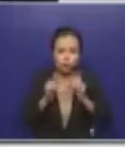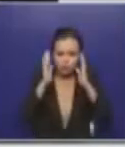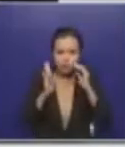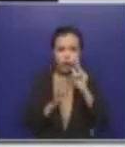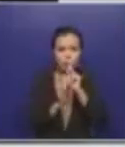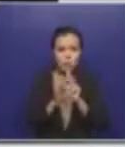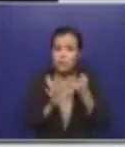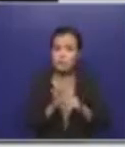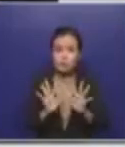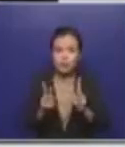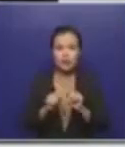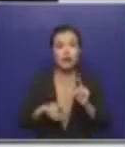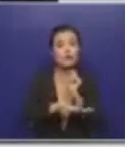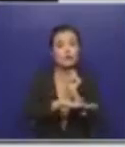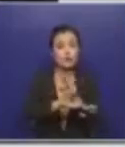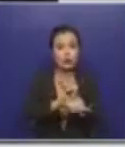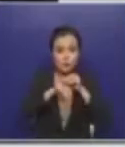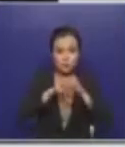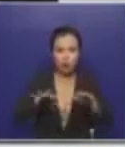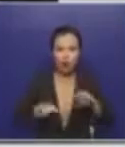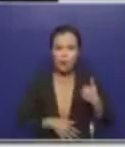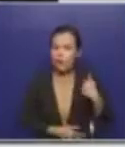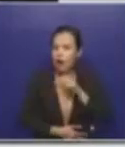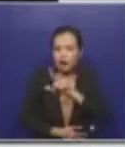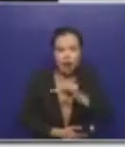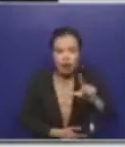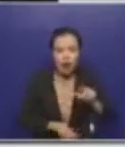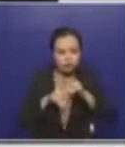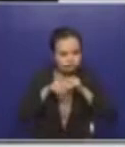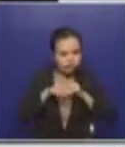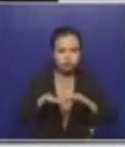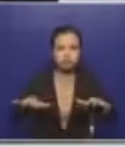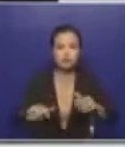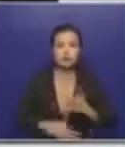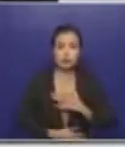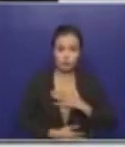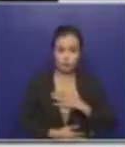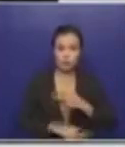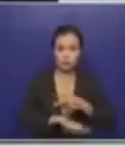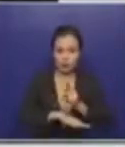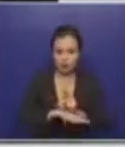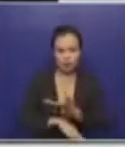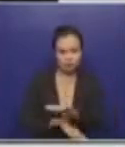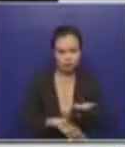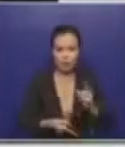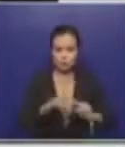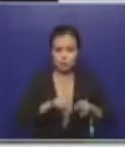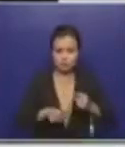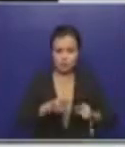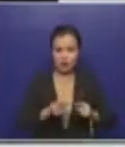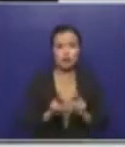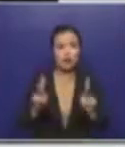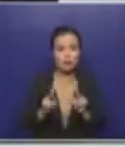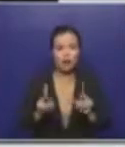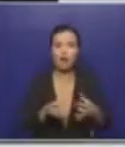ก็คือในโซเชียลมีเดียมีอีกไม่รู้กี่ล้านๆครับผมท่านประธานพวกเพื่อนฝูงที่เราอยู่ในกรรมธิการอ